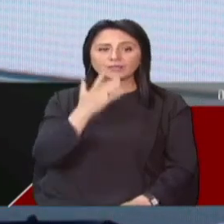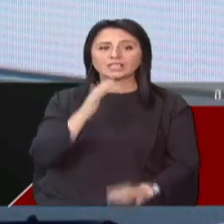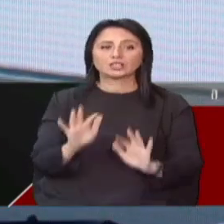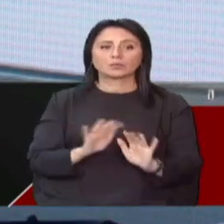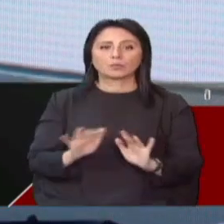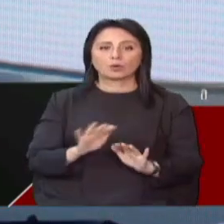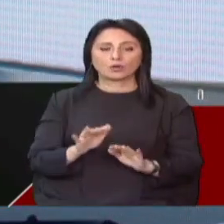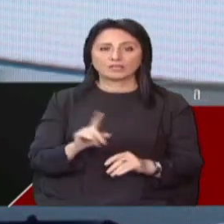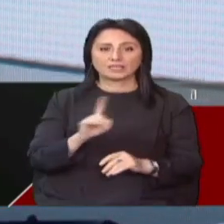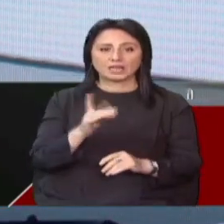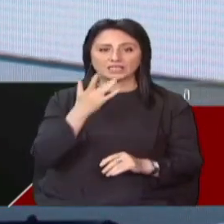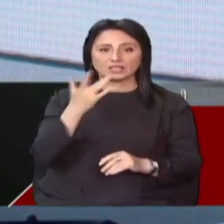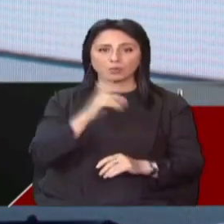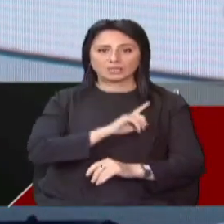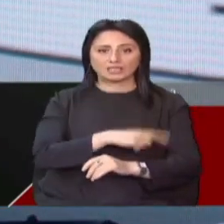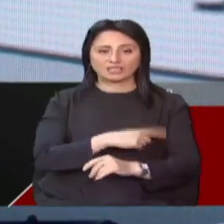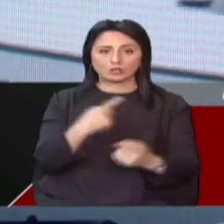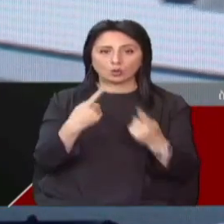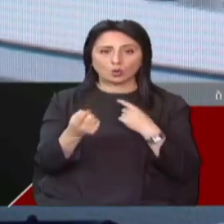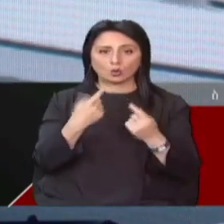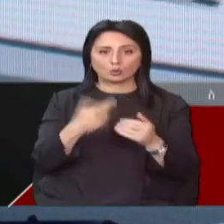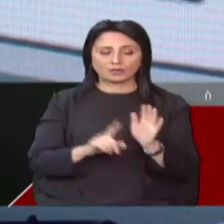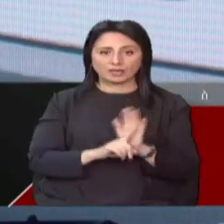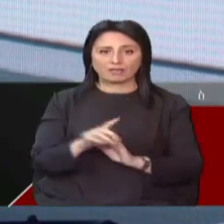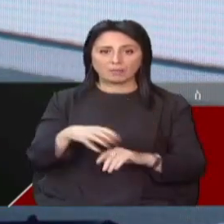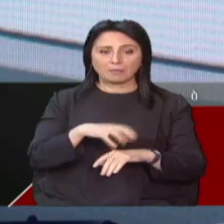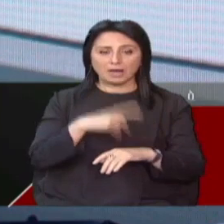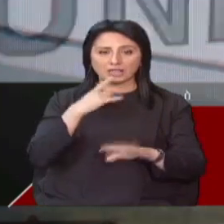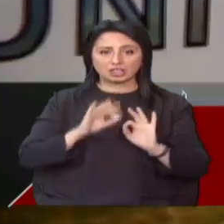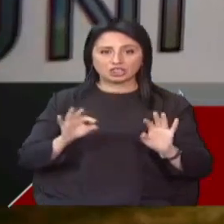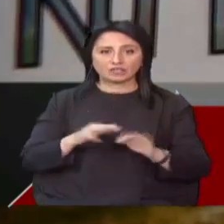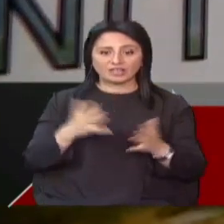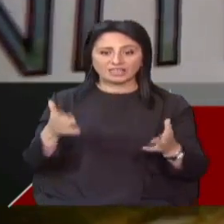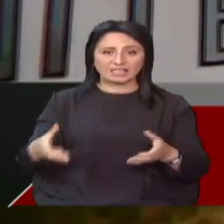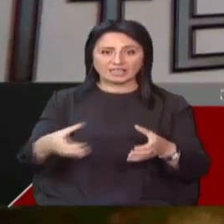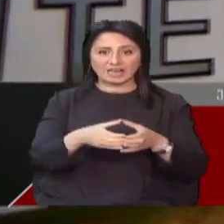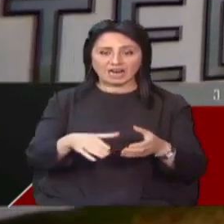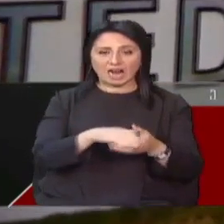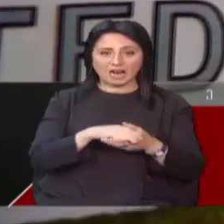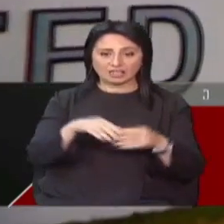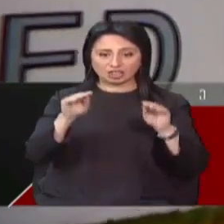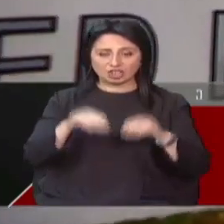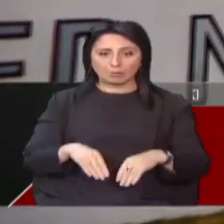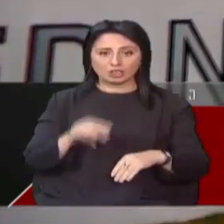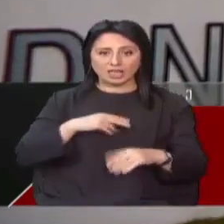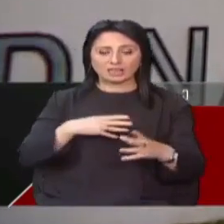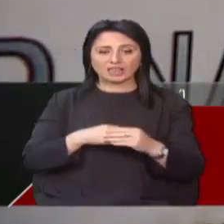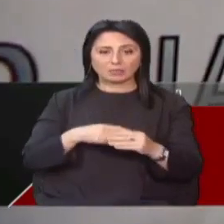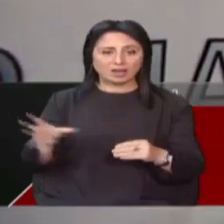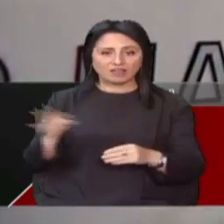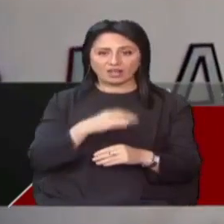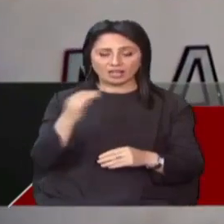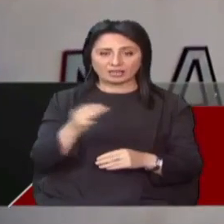ნაციონალურმა მოძრაობამ გარკვეულ პოლიტიკურ ძალებთან კონსულტაციები დაიწყო. პარტიაში აცხადებენ, რომ დიდი გაერთიანების ჩამოსაყალიბებლად თანამშრომლობას